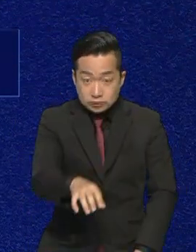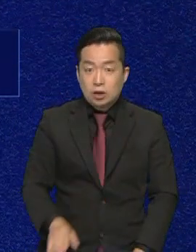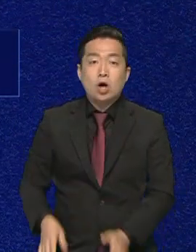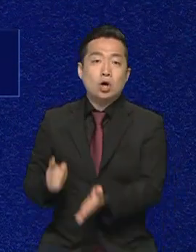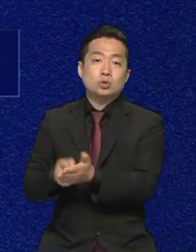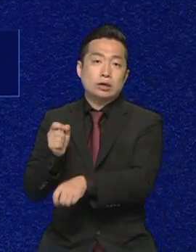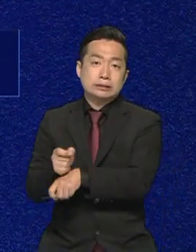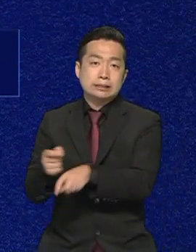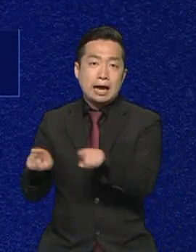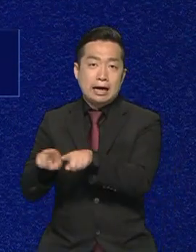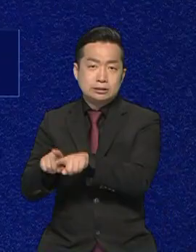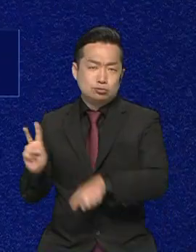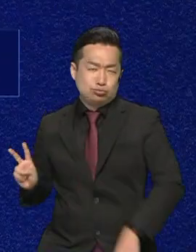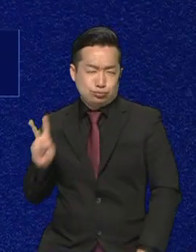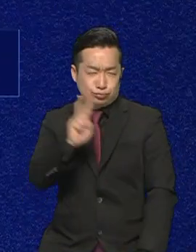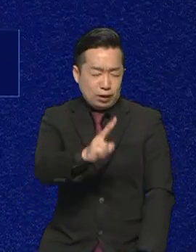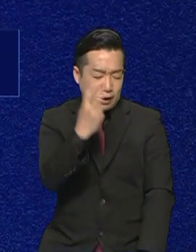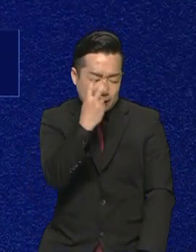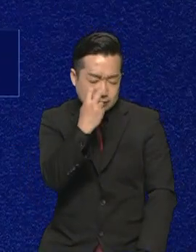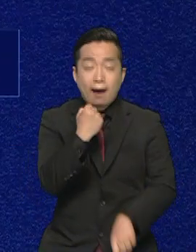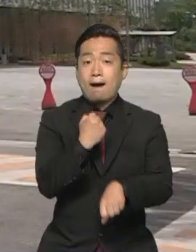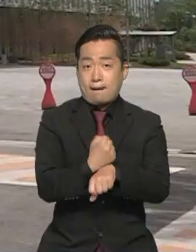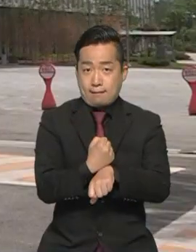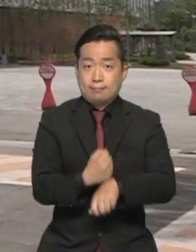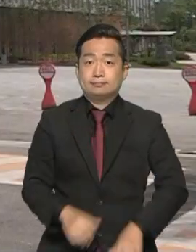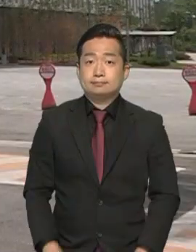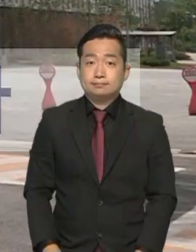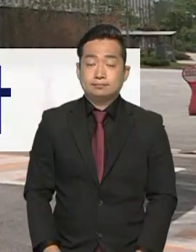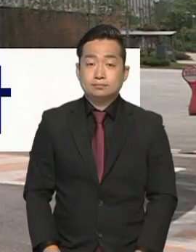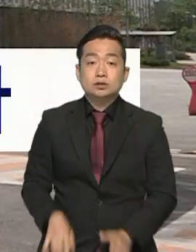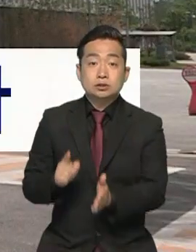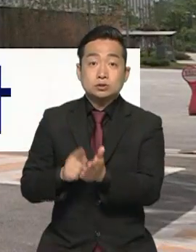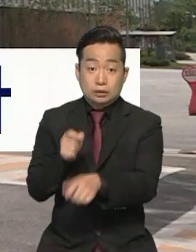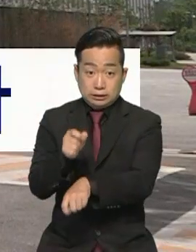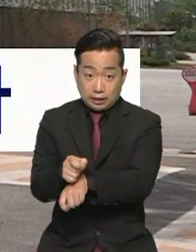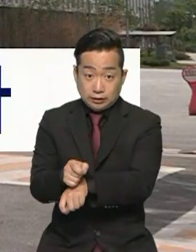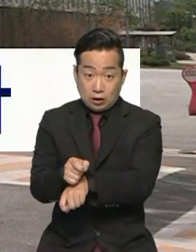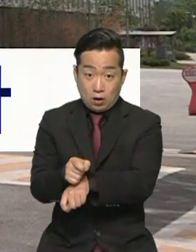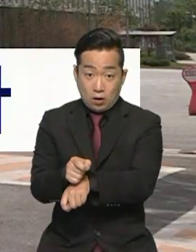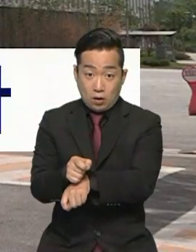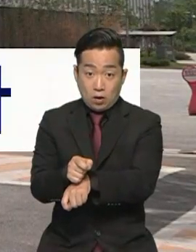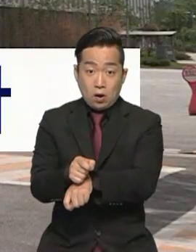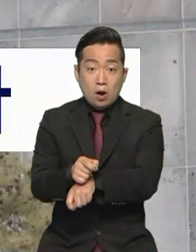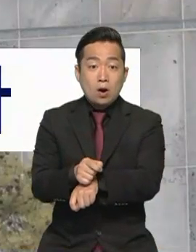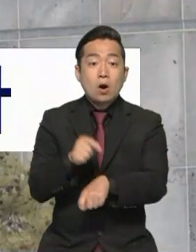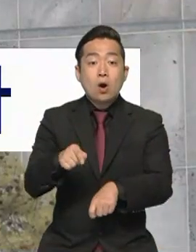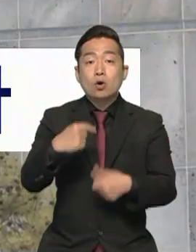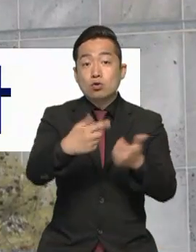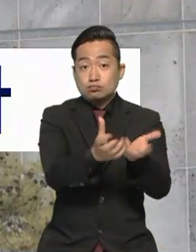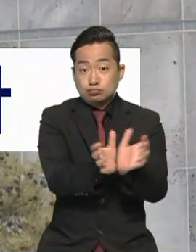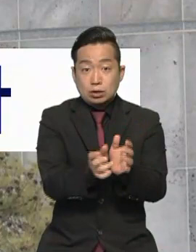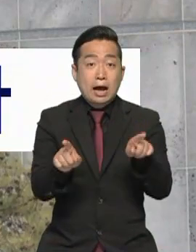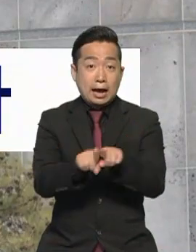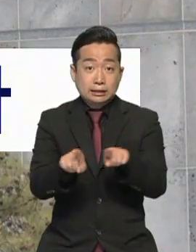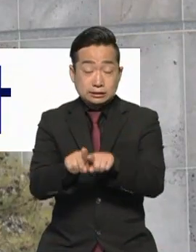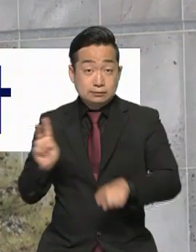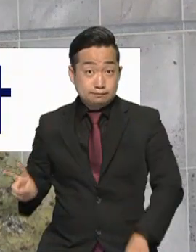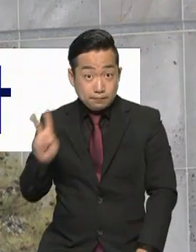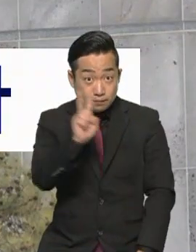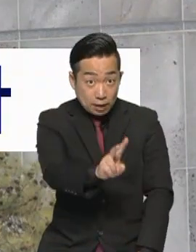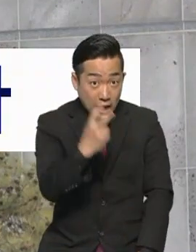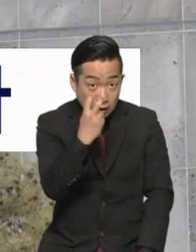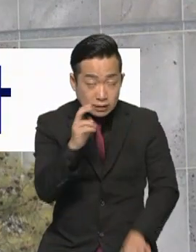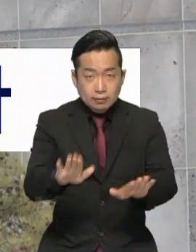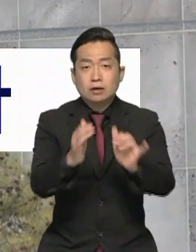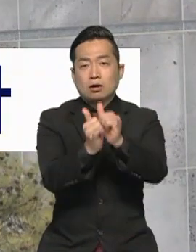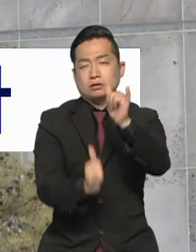총리실과 합동 감사를 벌이겠다고 밝혔습니다. 총리실 산하인 평가원이 교육부 총리실 합동 감사를 받는 건